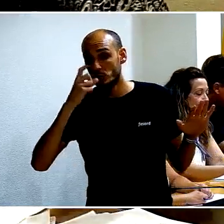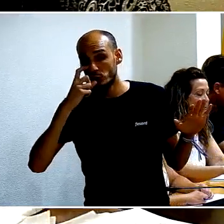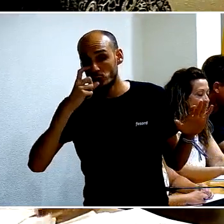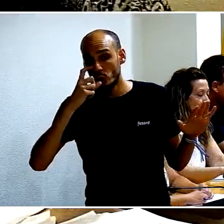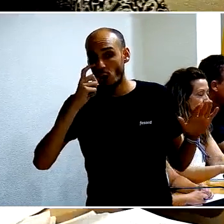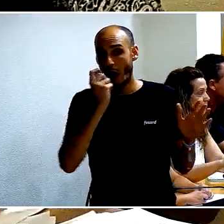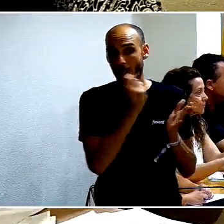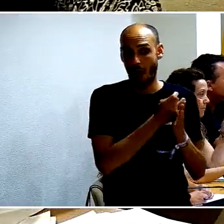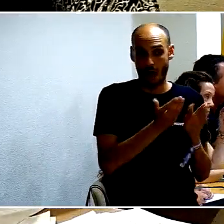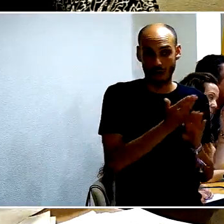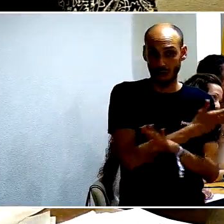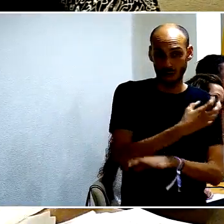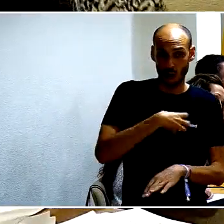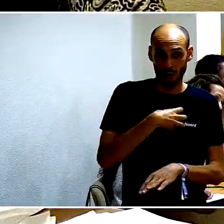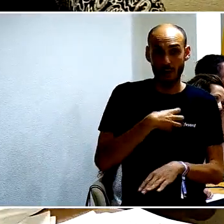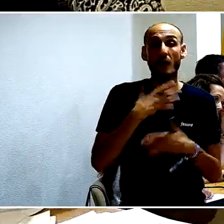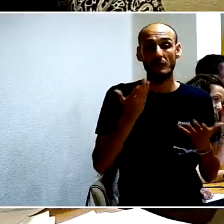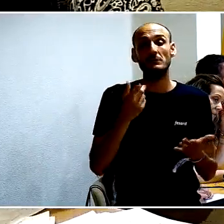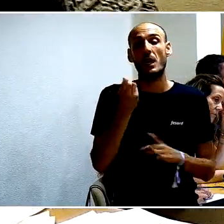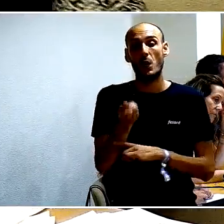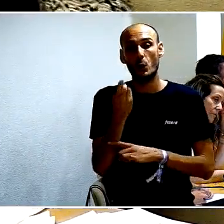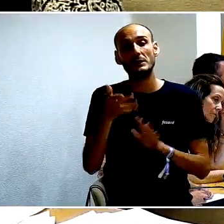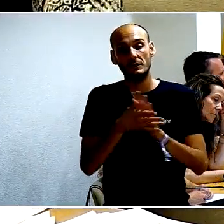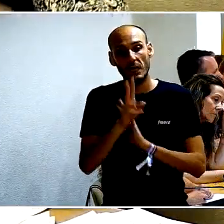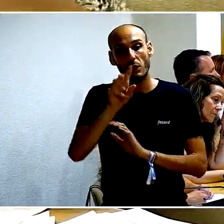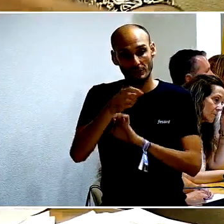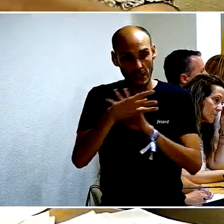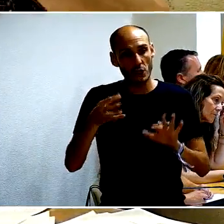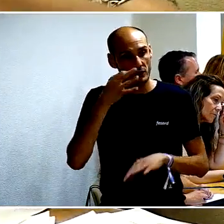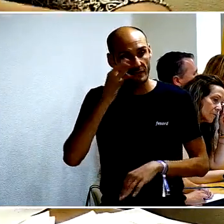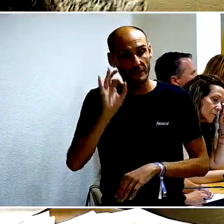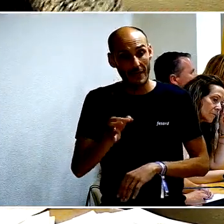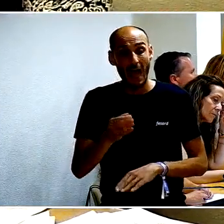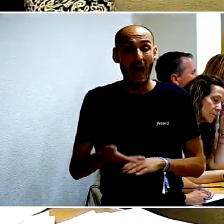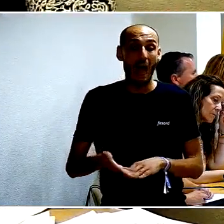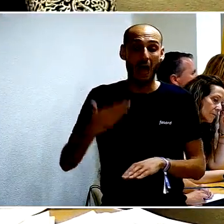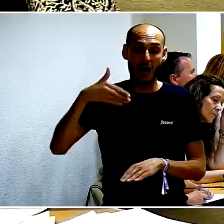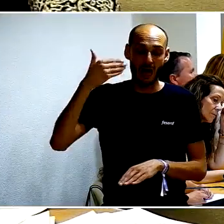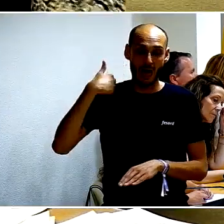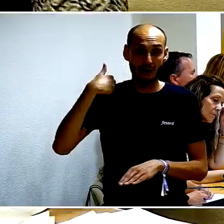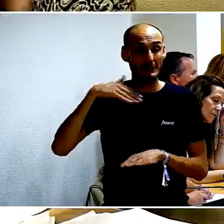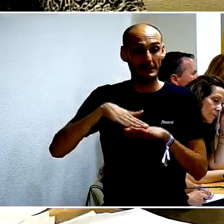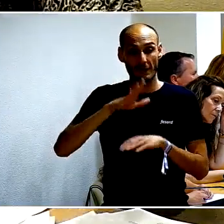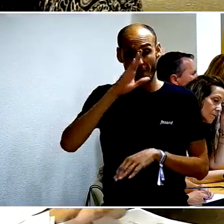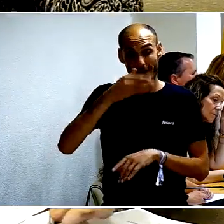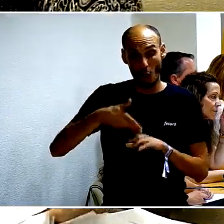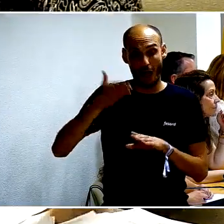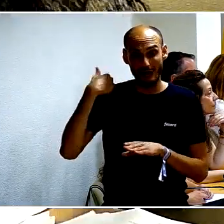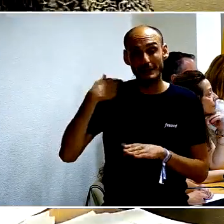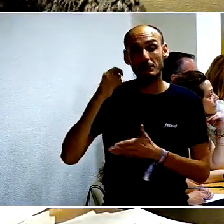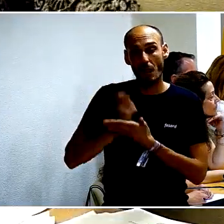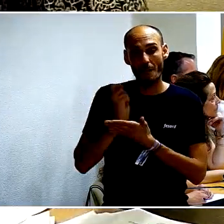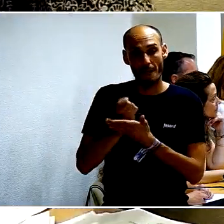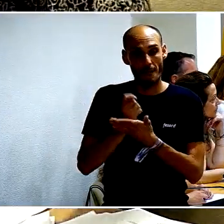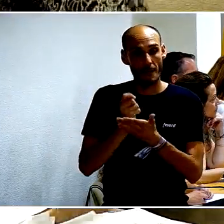la de la grúa és del 2018, efectivament, és una factura d'ara. Que abans d'este mes de febrer se podien pagar, se